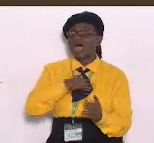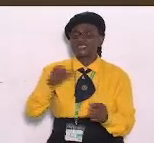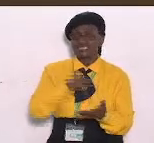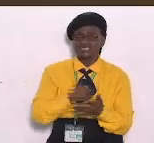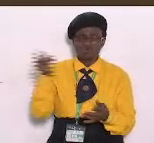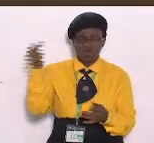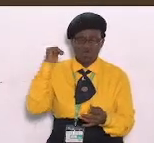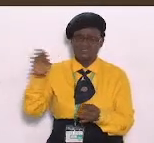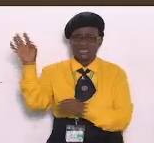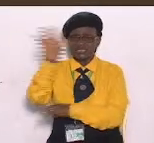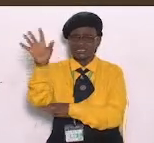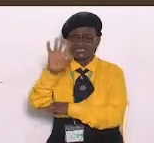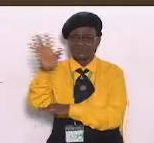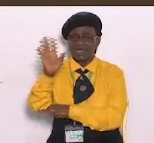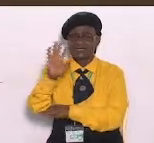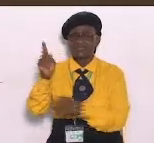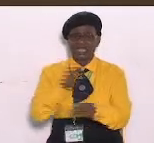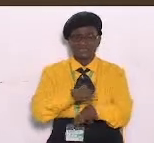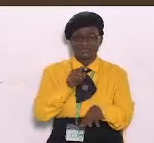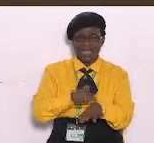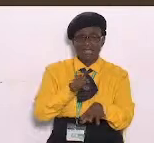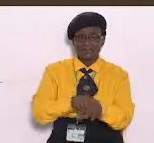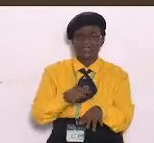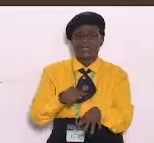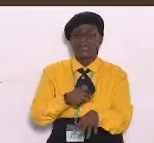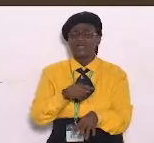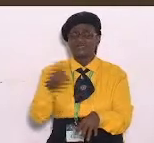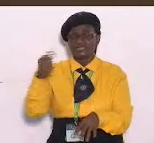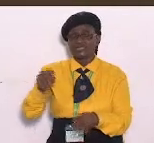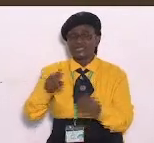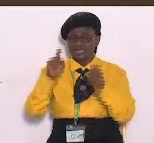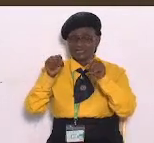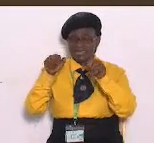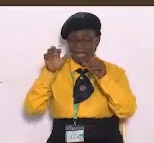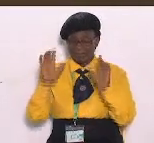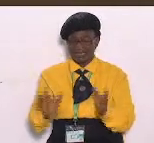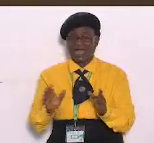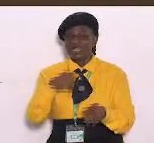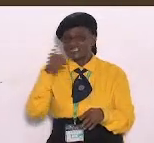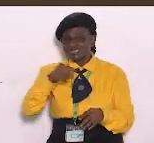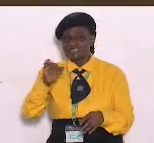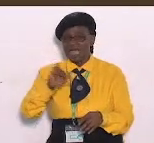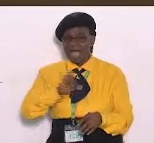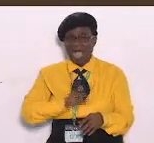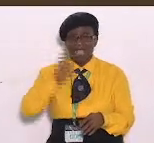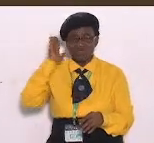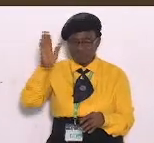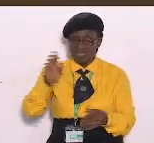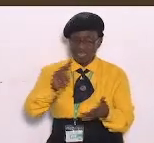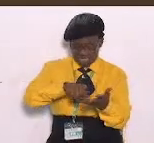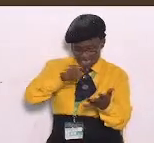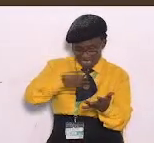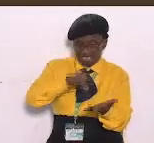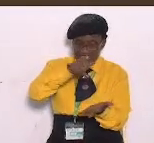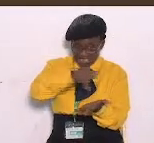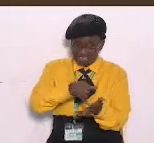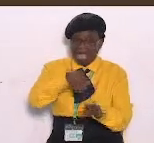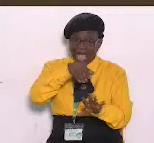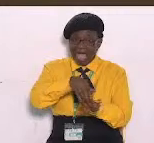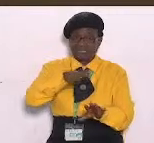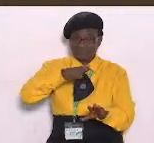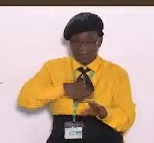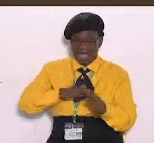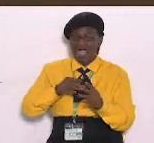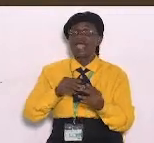quitterai pas jusquà à moins que tu lis et l'examinateur dit je vais lire